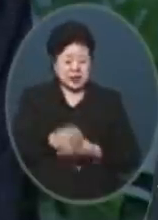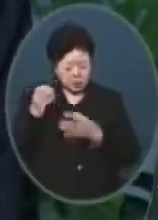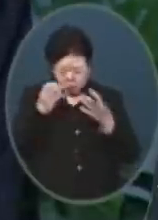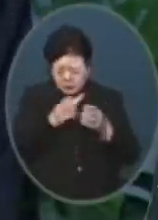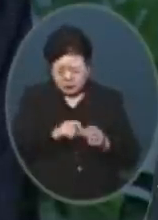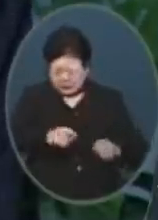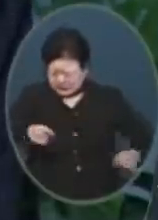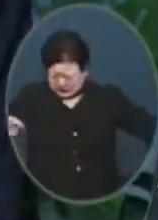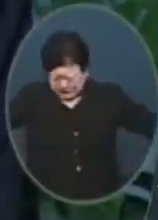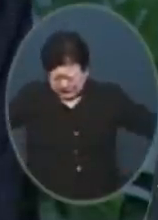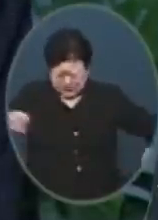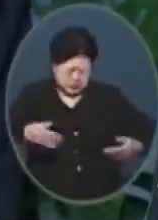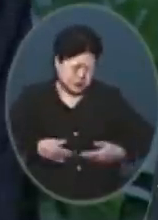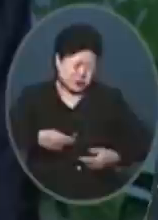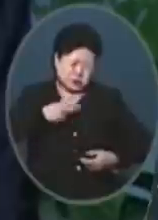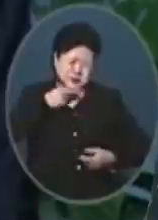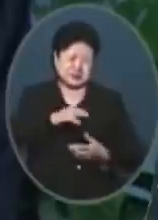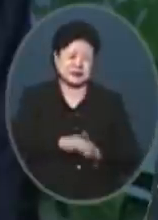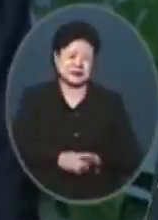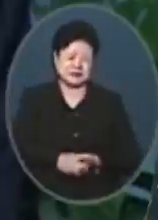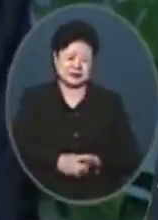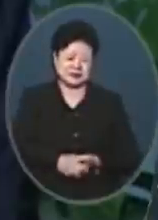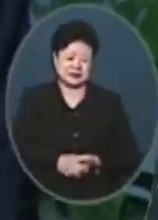긴 문장을 쓰자면